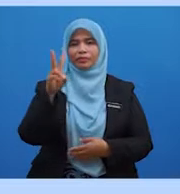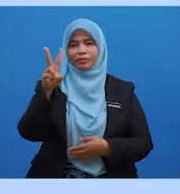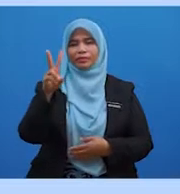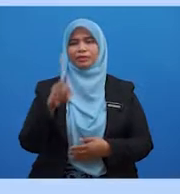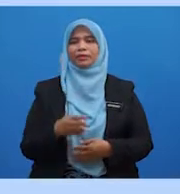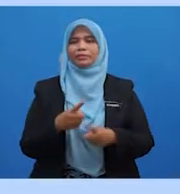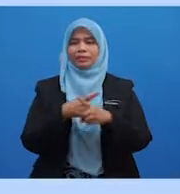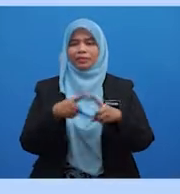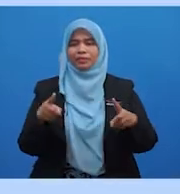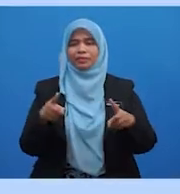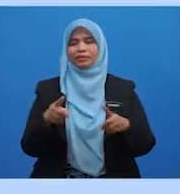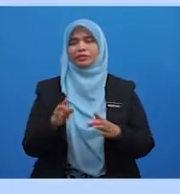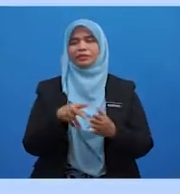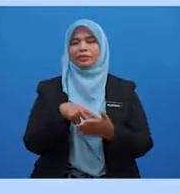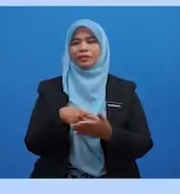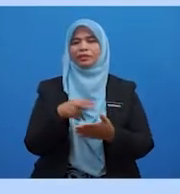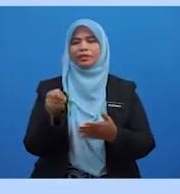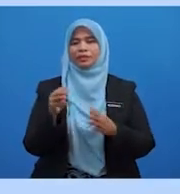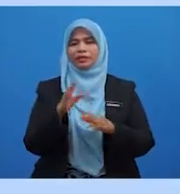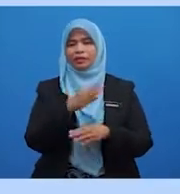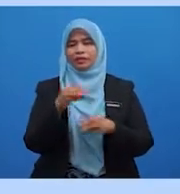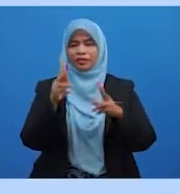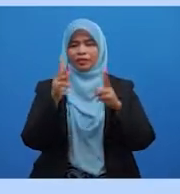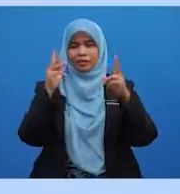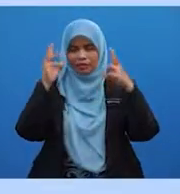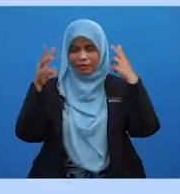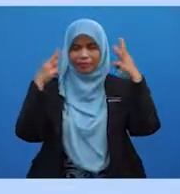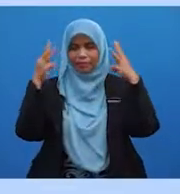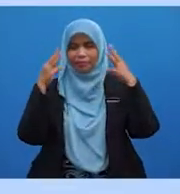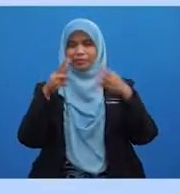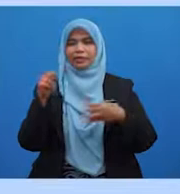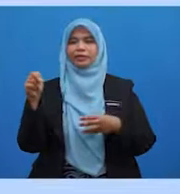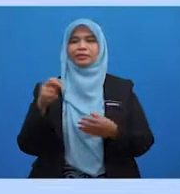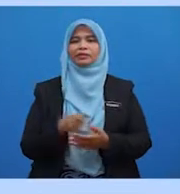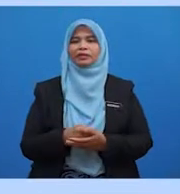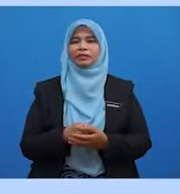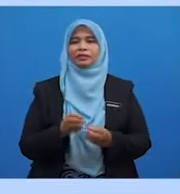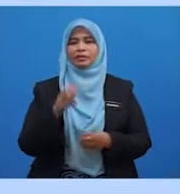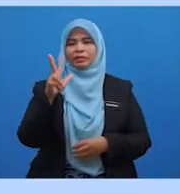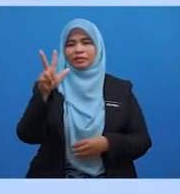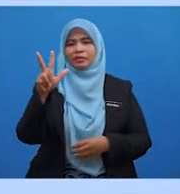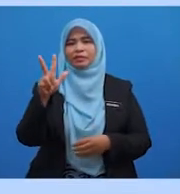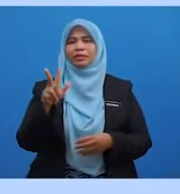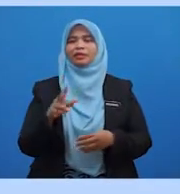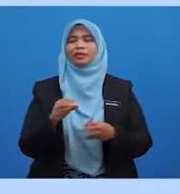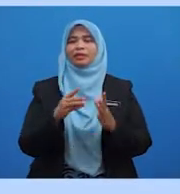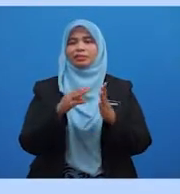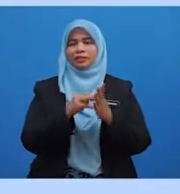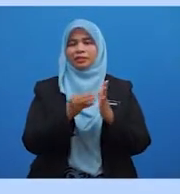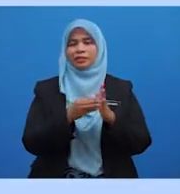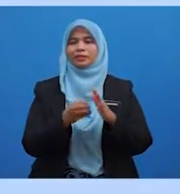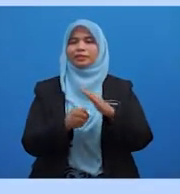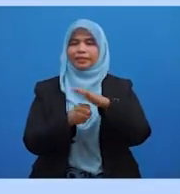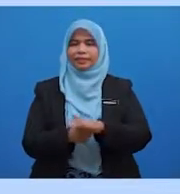Yang kedua, perbezaan kebangkitan dan kebimbangan. Yang ketiga, definisi